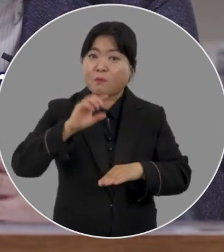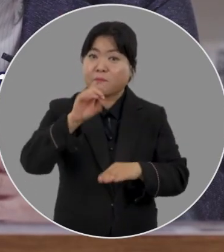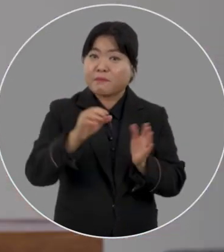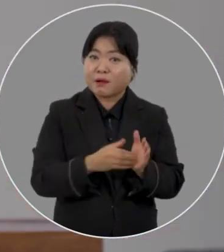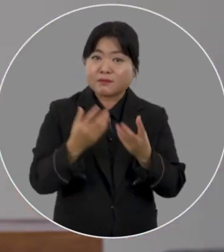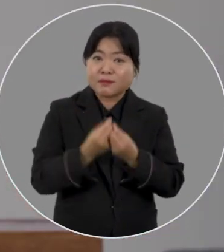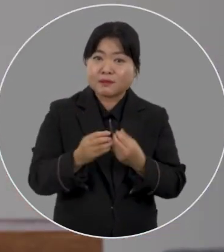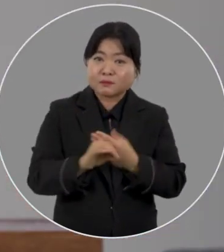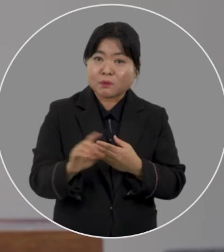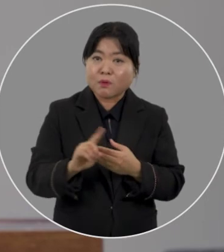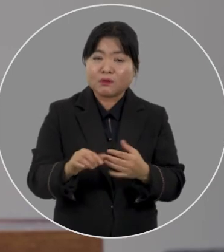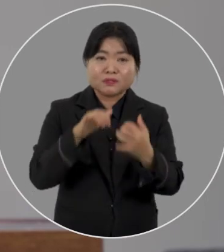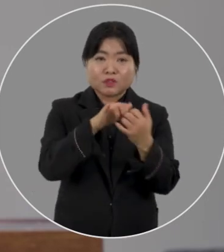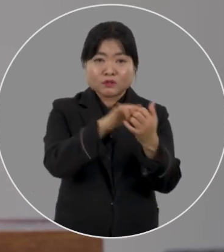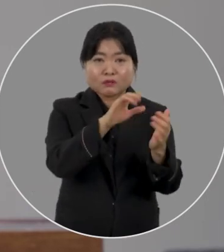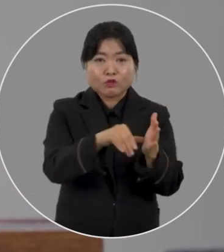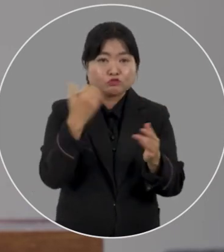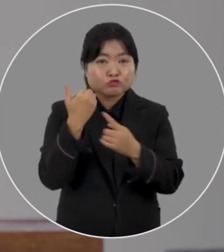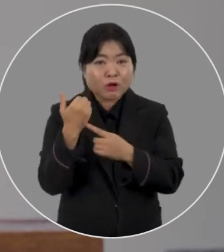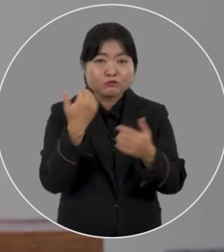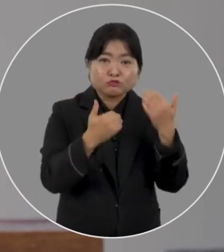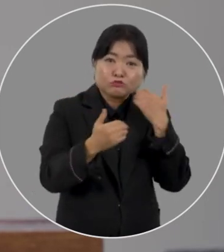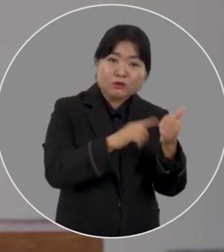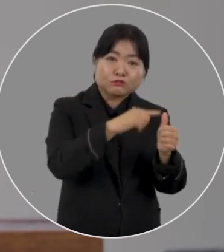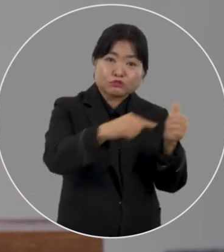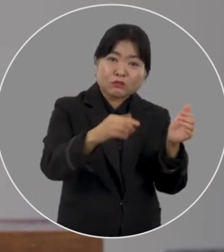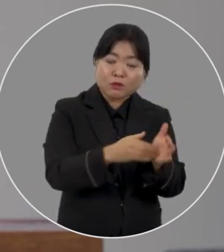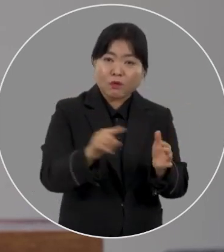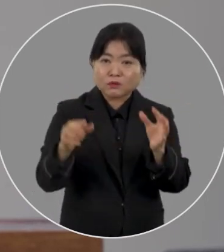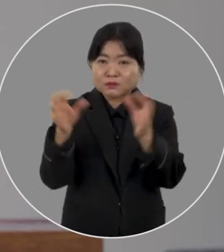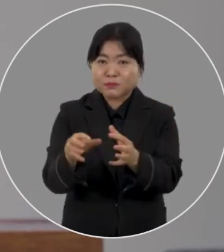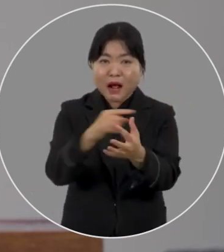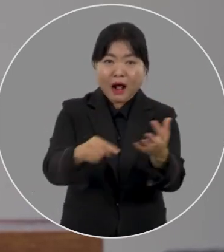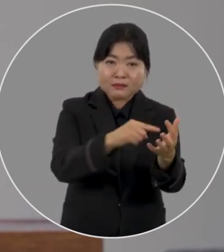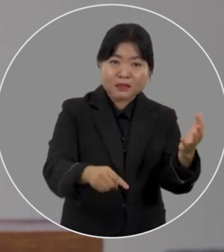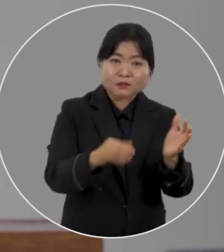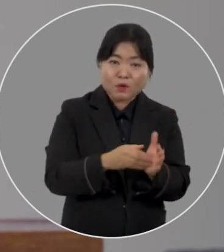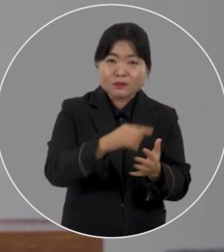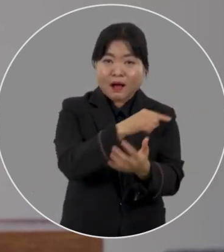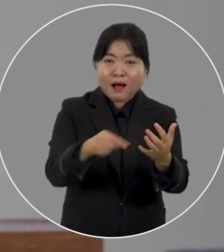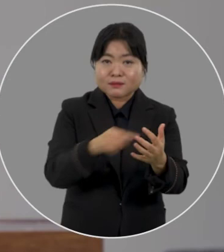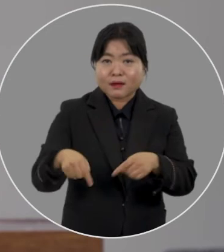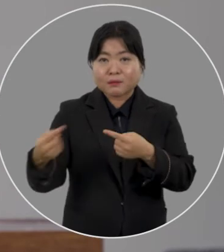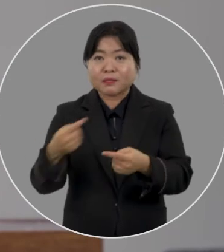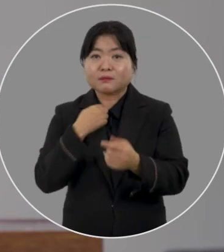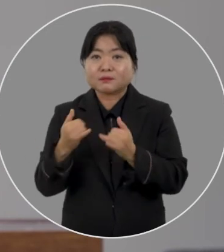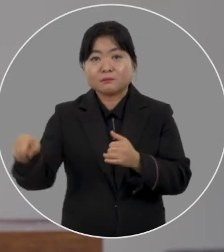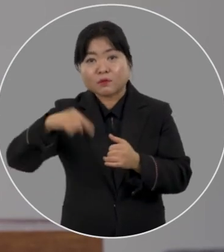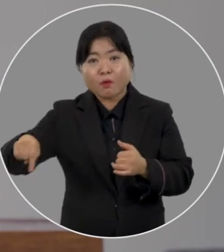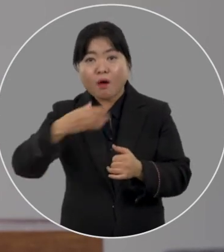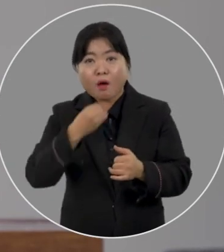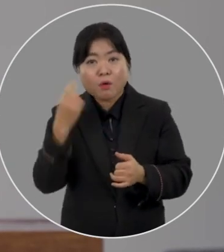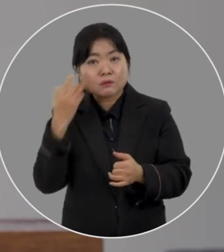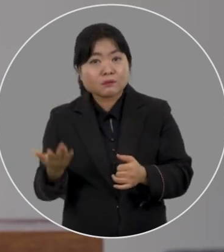예를 들면 우리가 전쟁에서 누군가를 죽여서 어떤 집단을 학살해서 그러면 그 학살에 가담했던 집단은 더